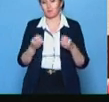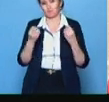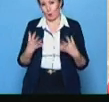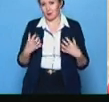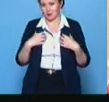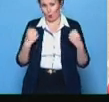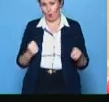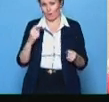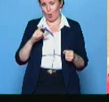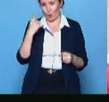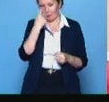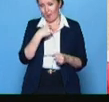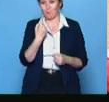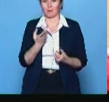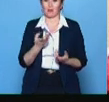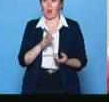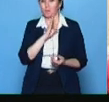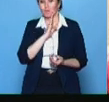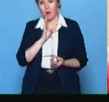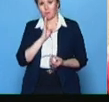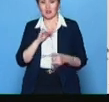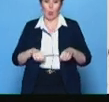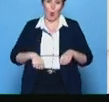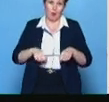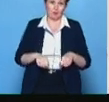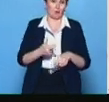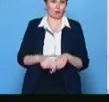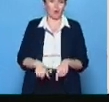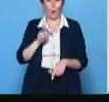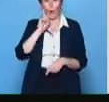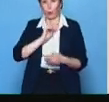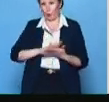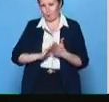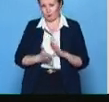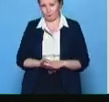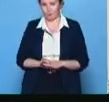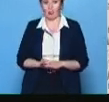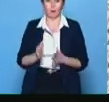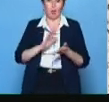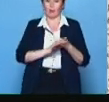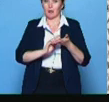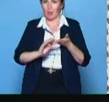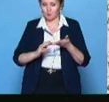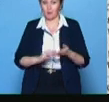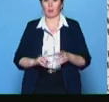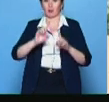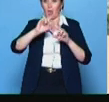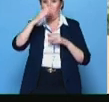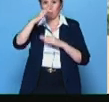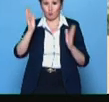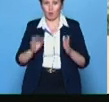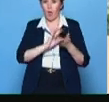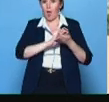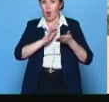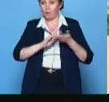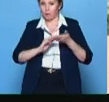людей, для мамочек с колясками. Здесь очень удобно. Тактильное устройство, таблички, рельефным шрифтом и шрифтом Брайля, коляски